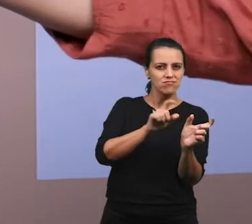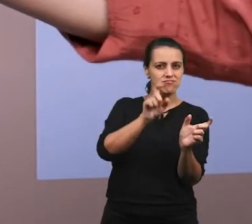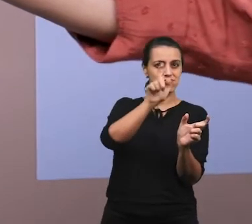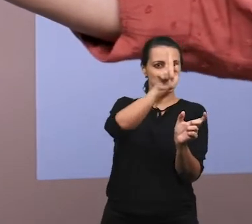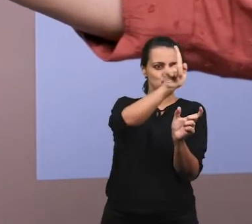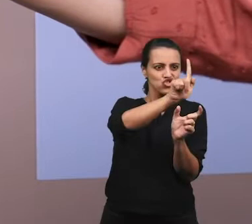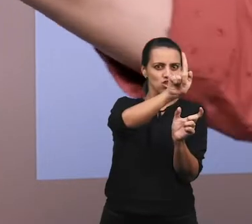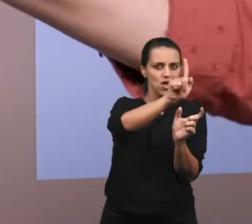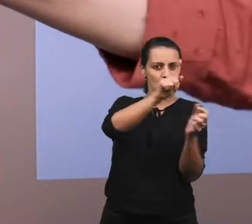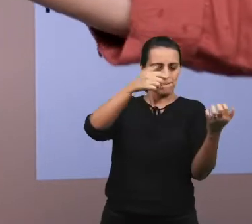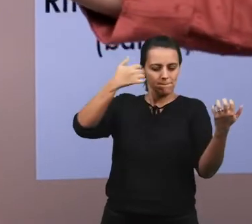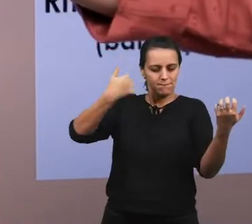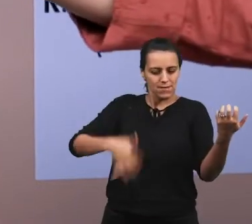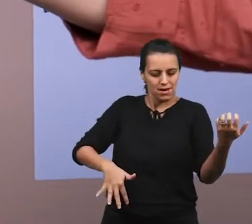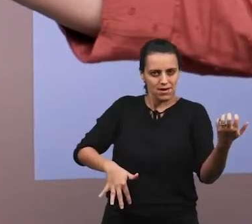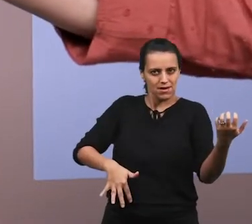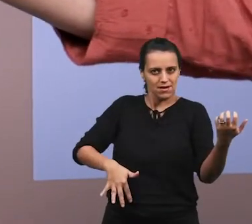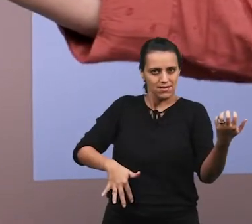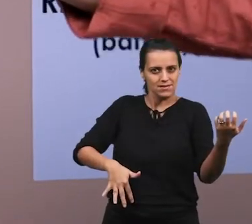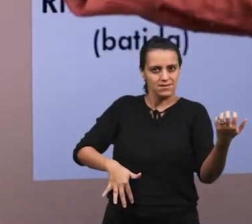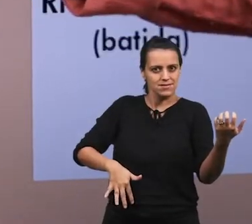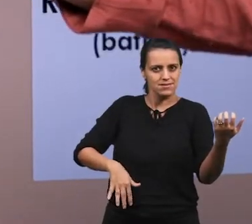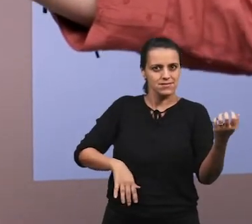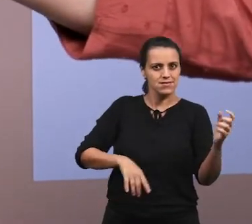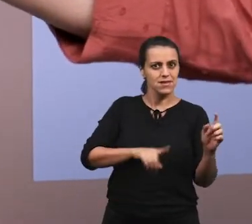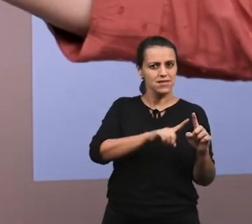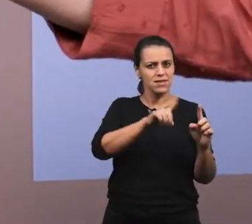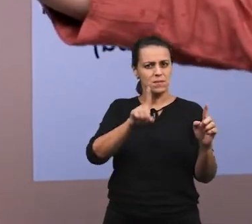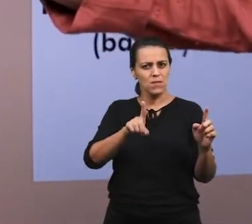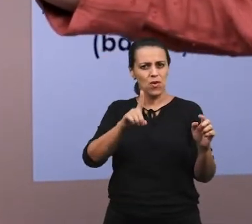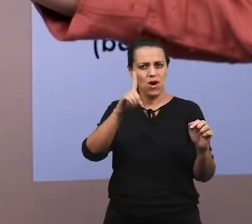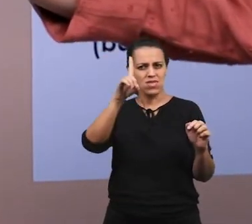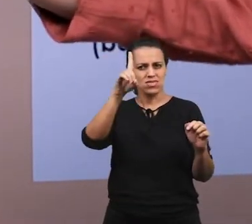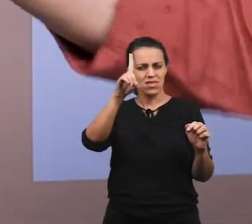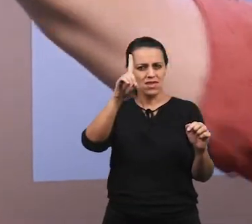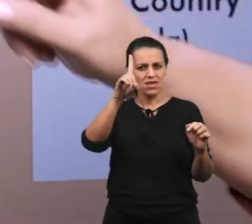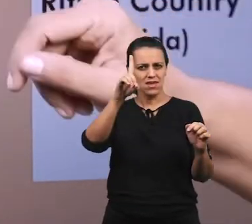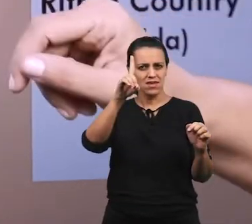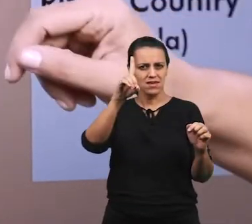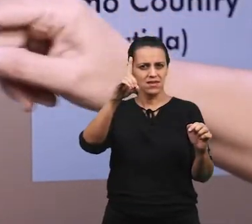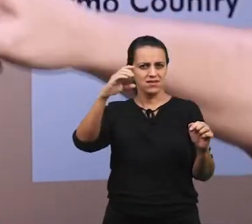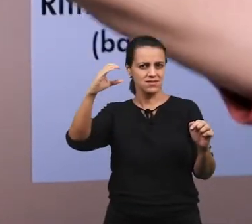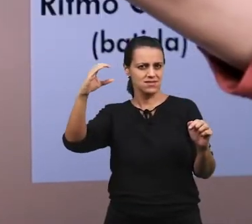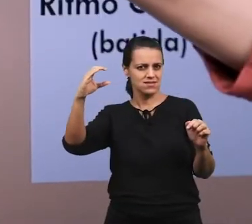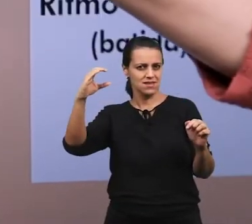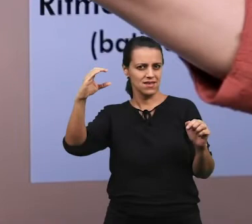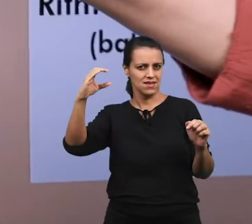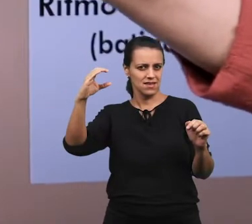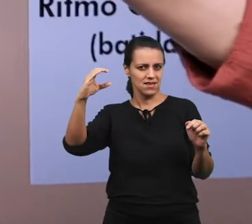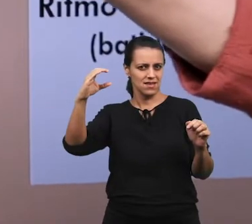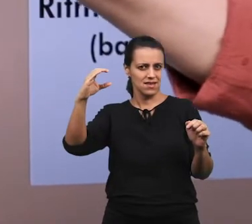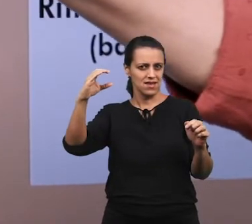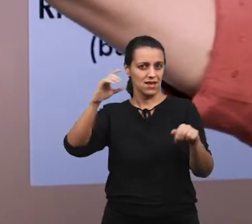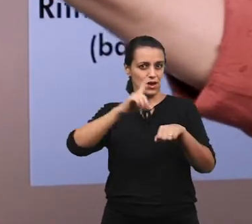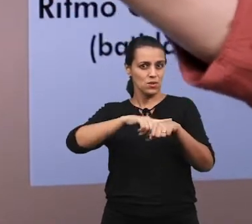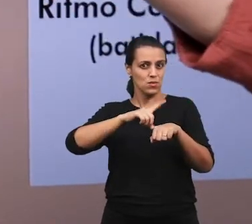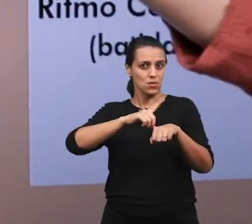псалом, над словом «вей» находится соль, дальше